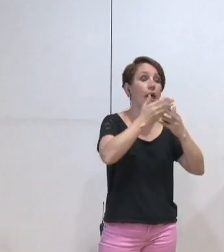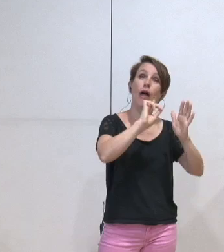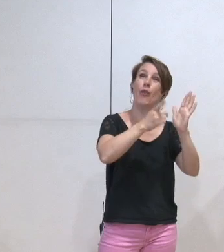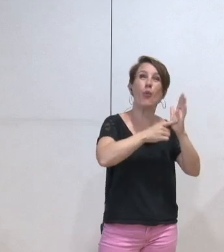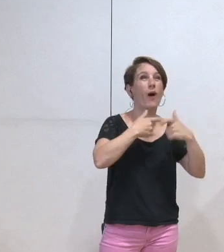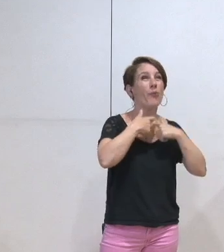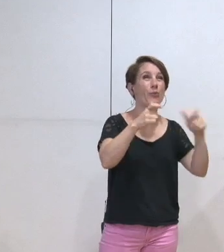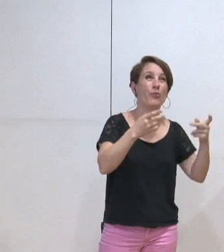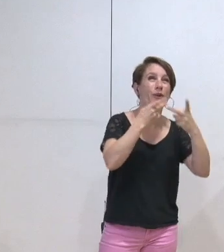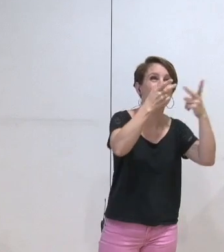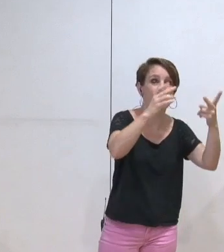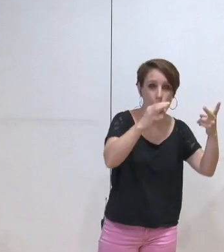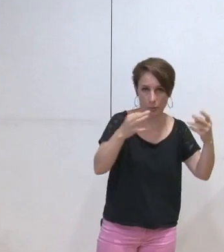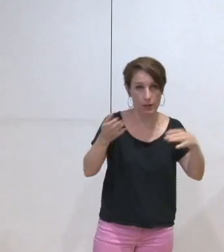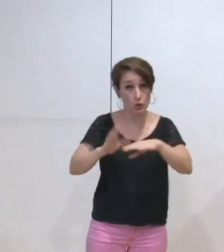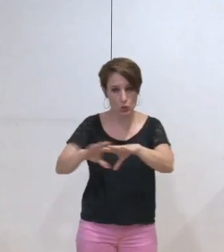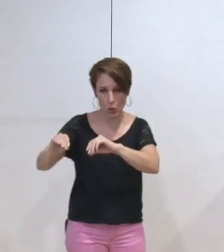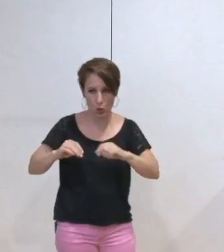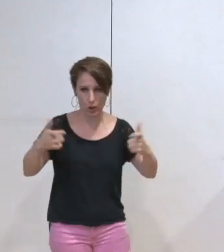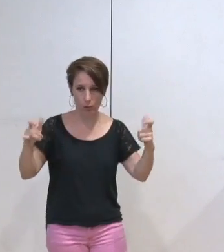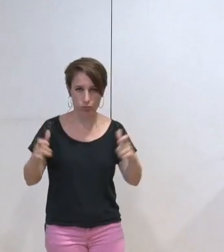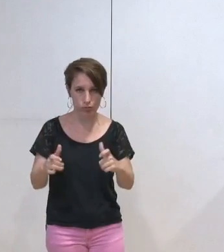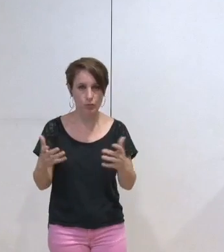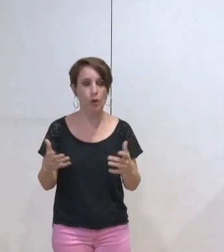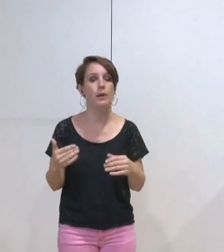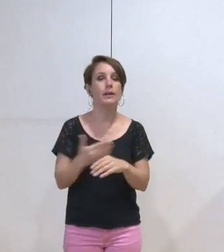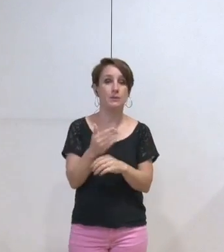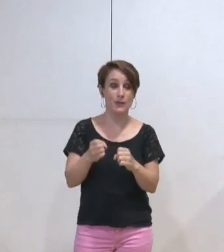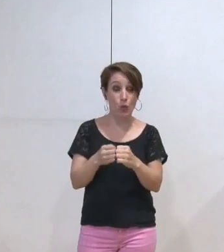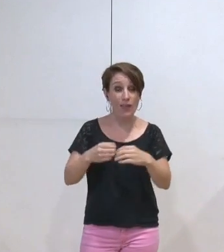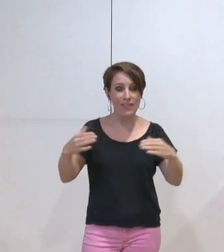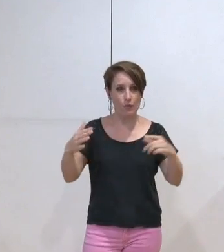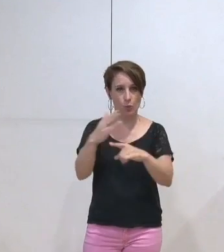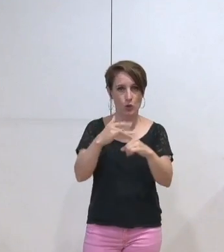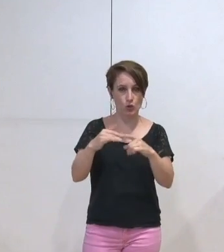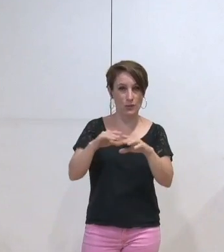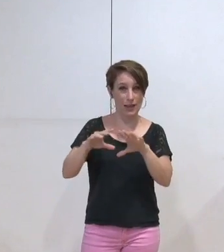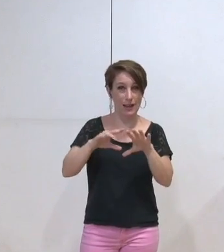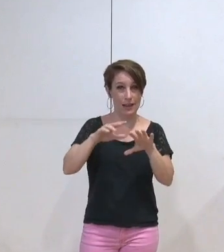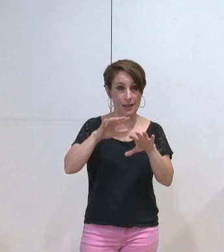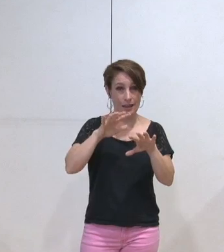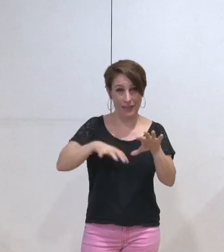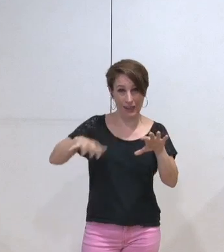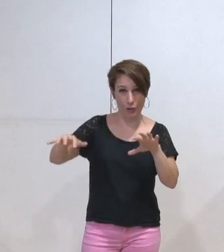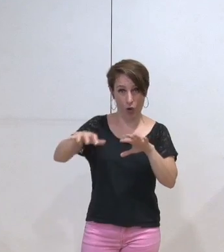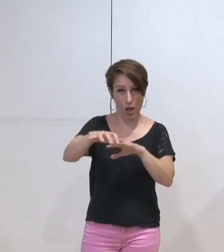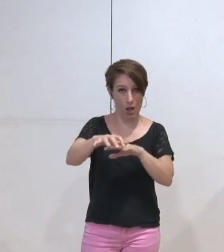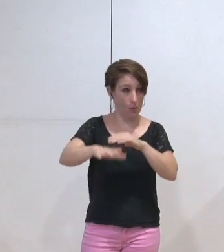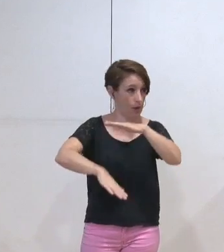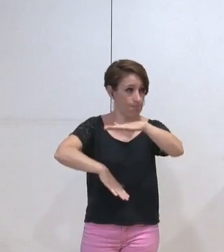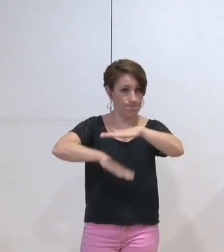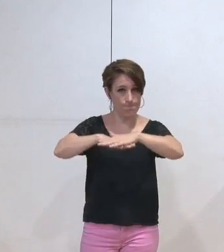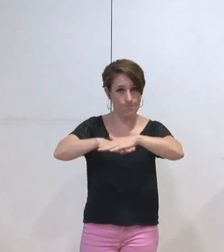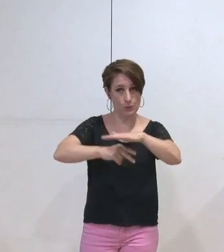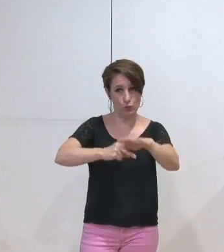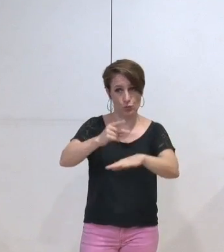référence au développement social or le développement social territorial c'est-à-dire la capacité singulière qu'à notre CCAS parce